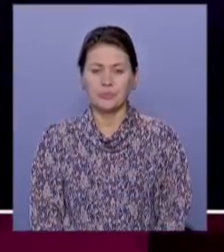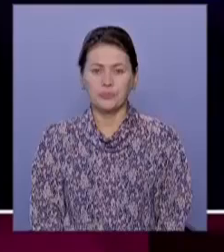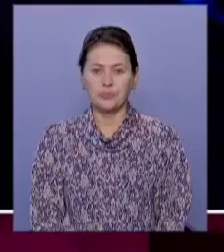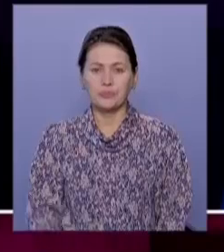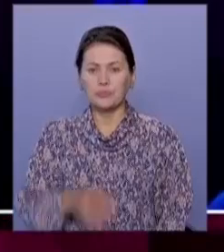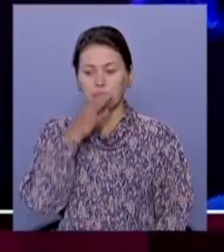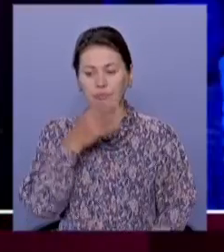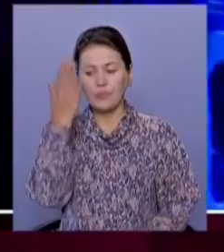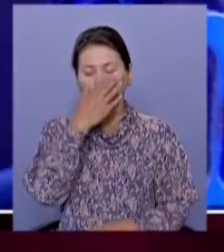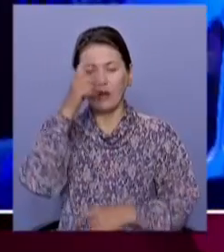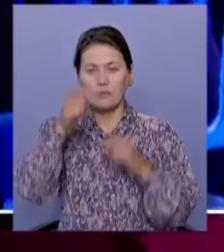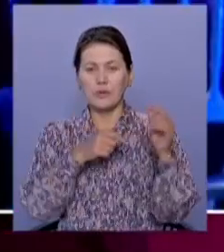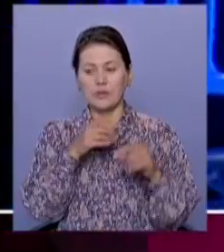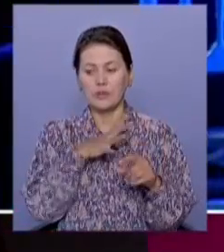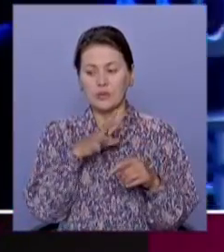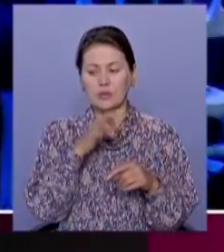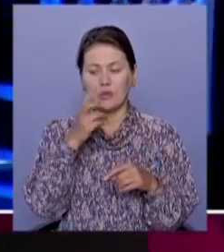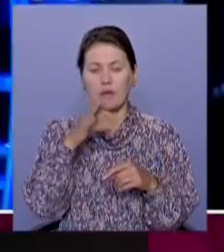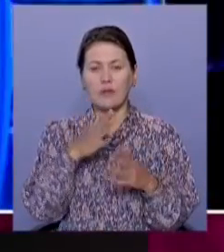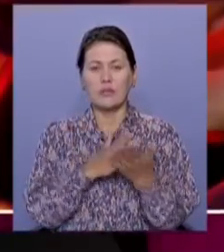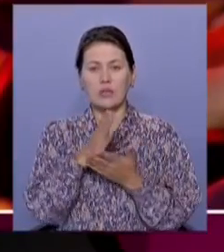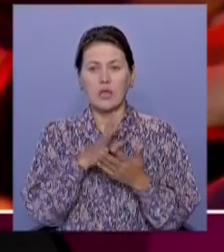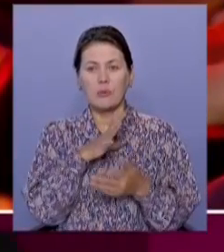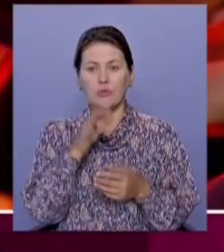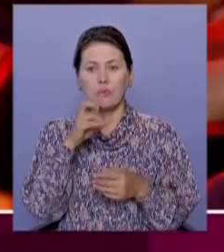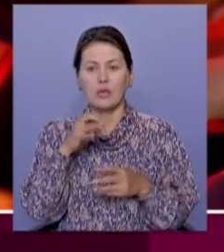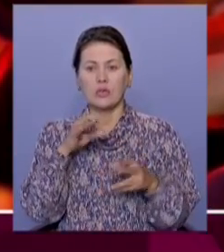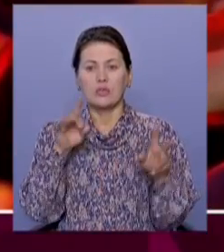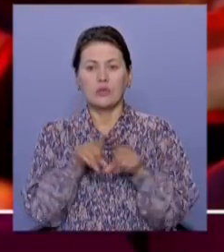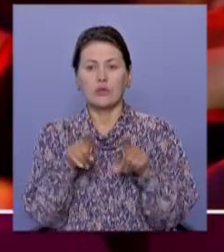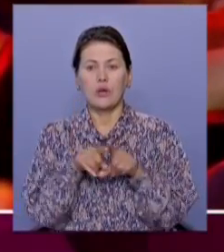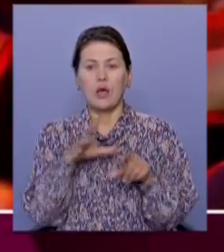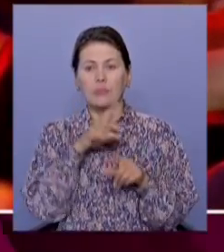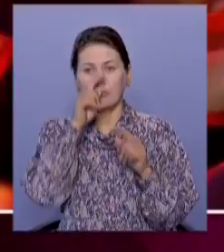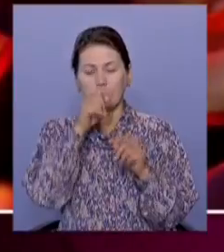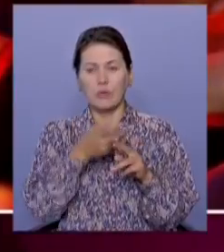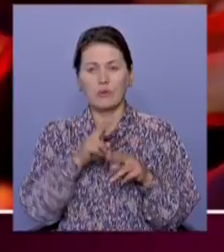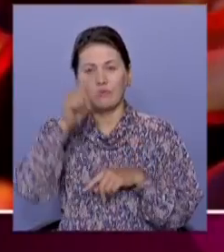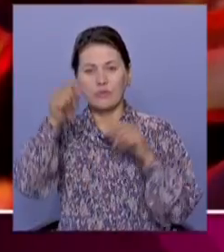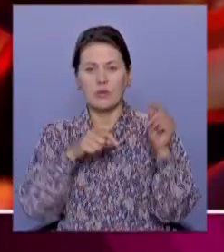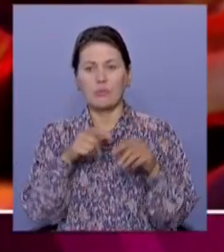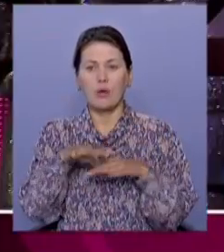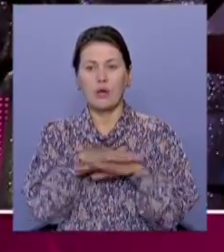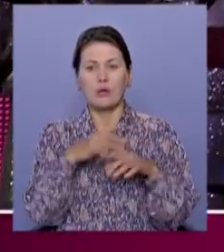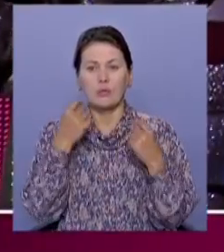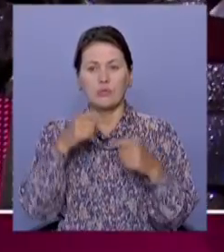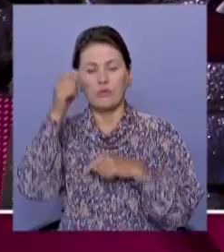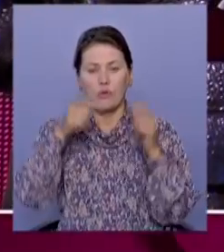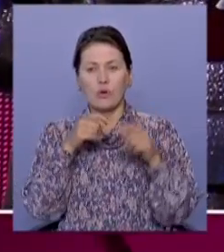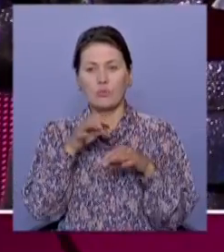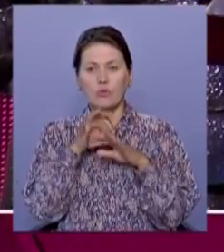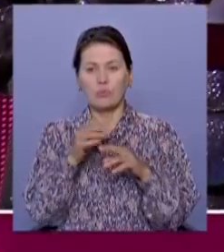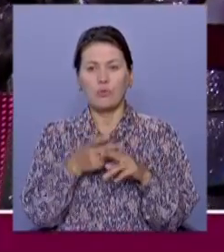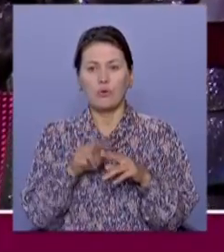Айта кетейік, кинофестивальдің жабылуында кинематография саласындағы тұлпар атты ұлттық сыйақы да табысталады. Сондай-ақ фестиваль аясында бизнес-форумдер де